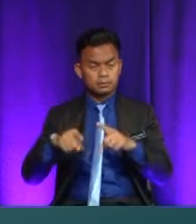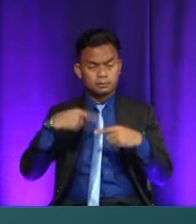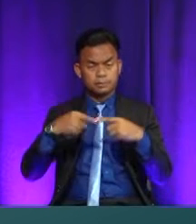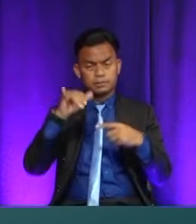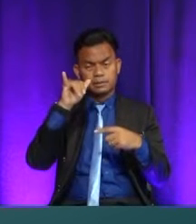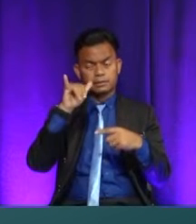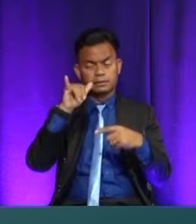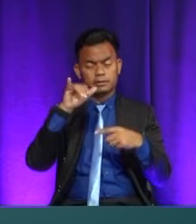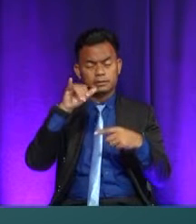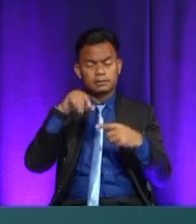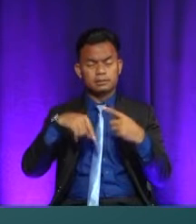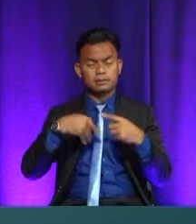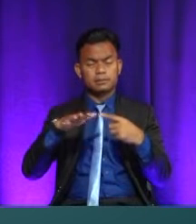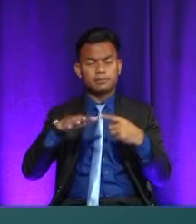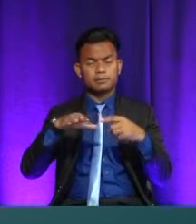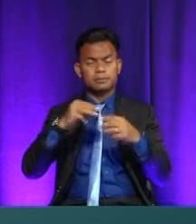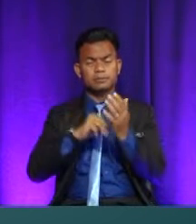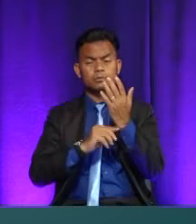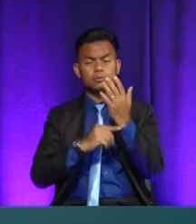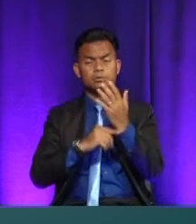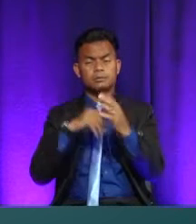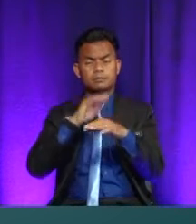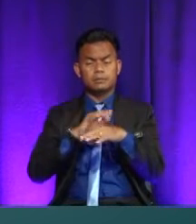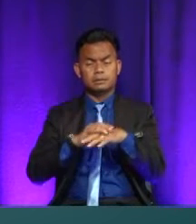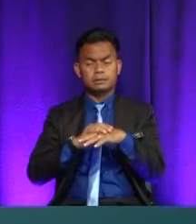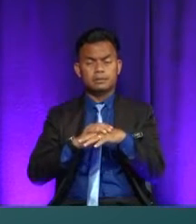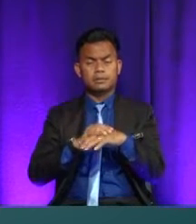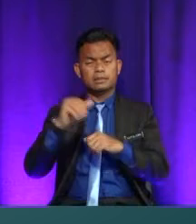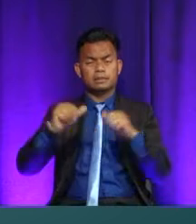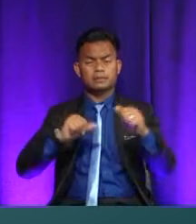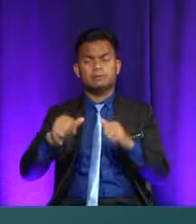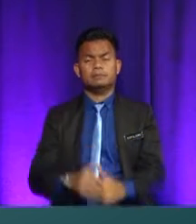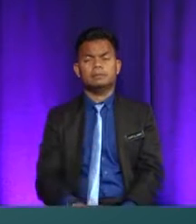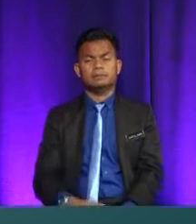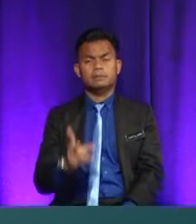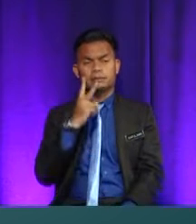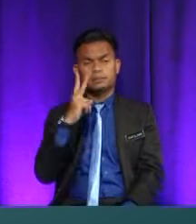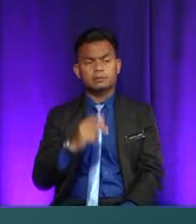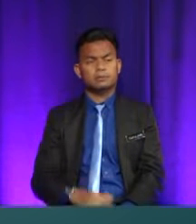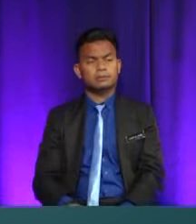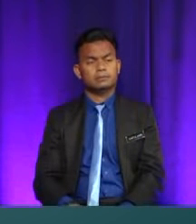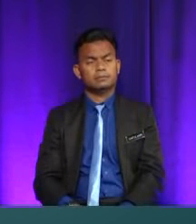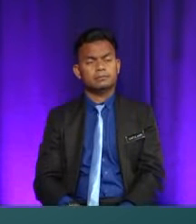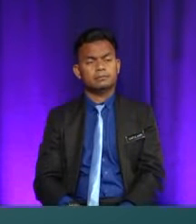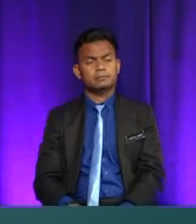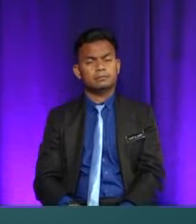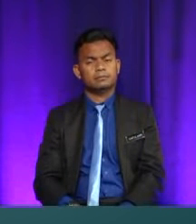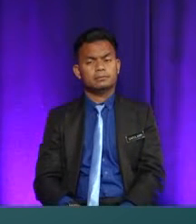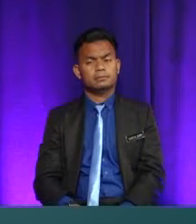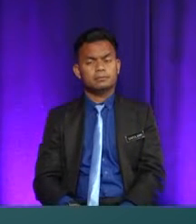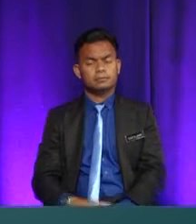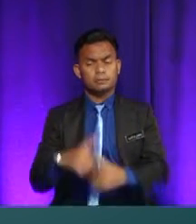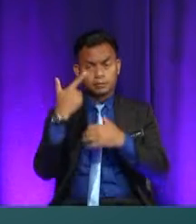frekuensi hamba kita dapat di tag tenaga kinetik elektron yang terbebas Oke kemudian